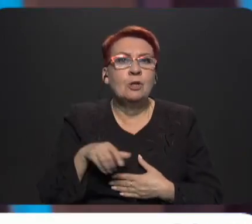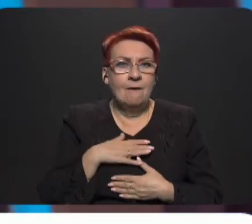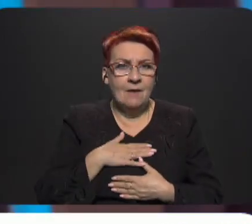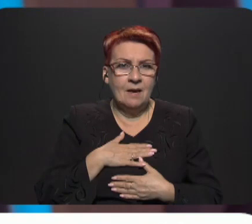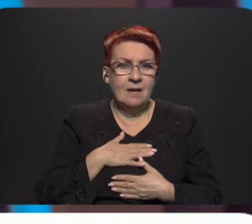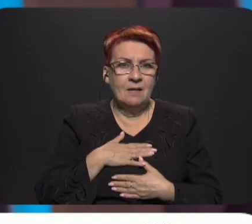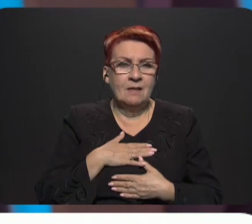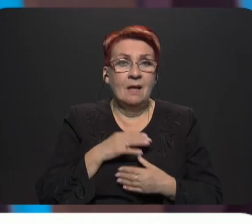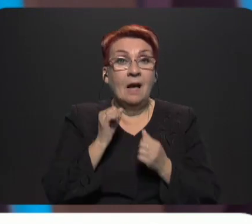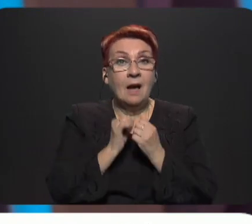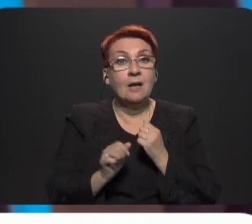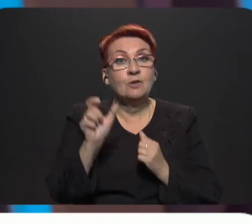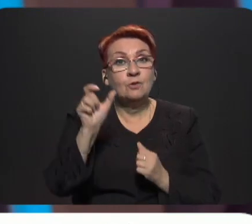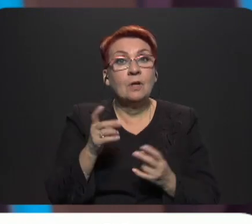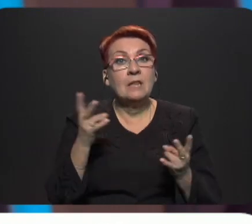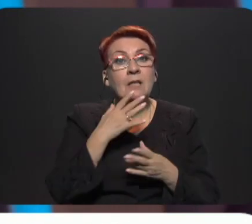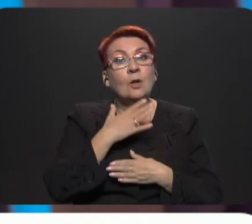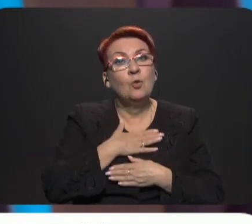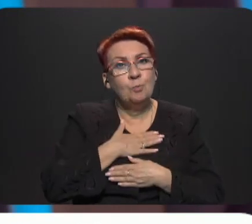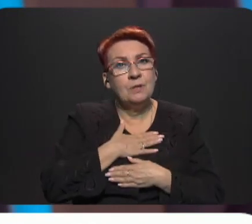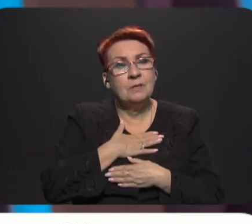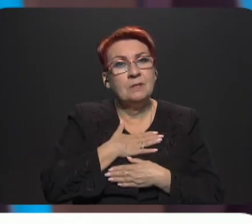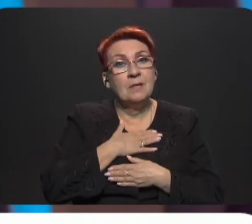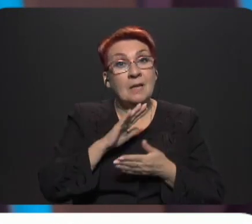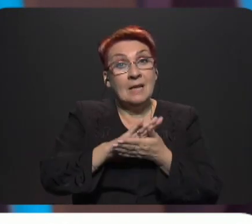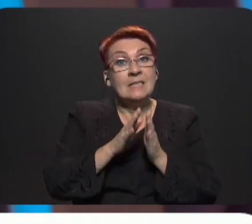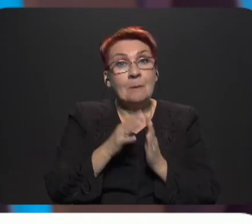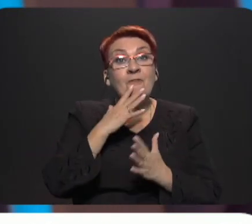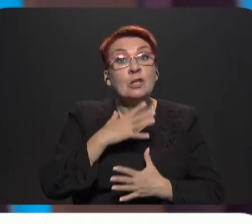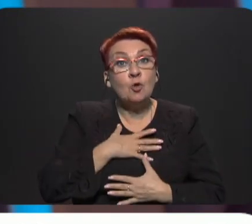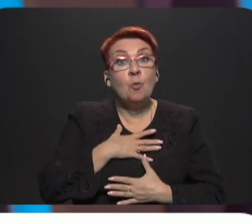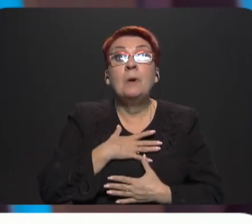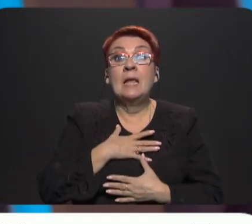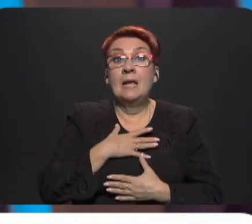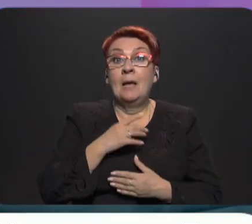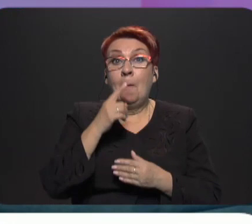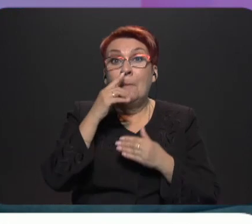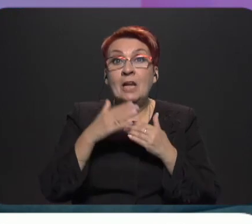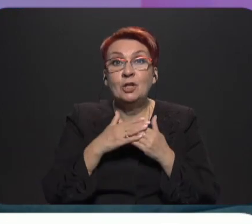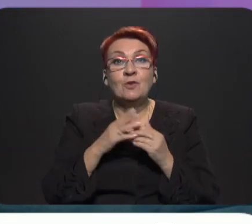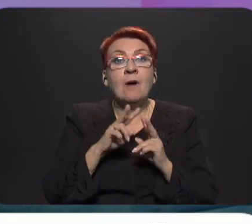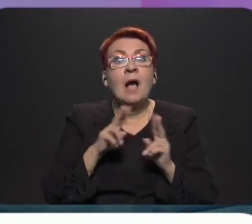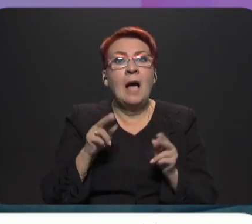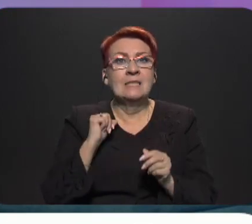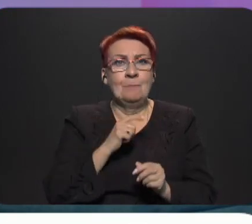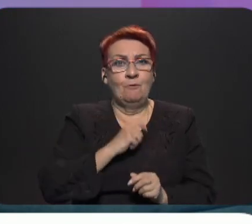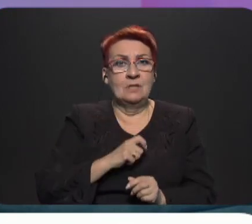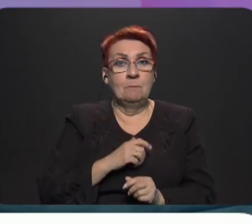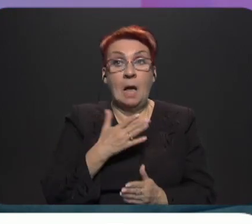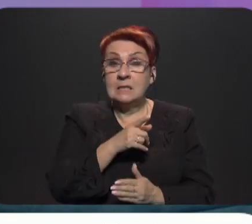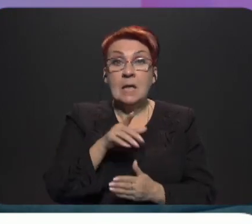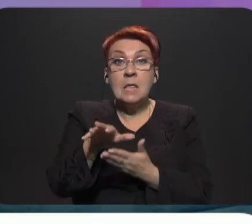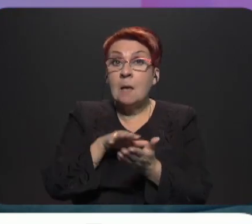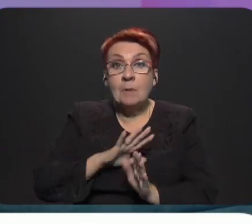что каждого человека надо любить. Ведь заповедь: возлюби ближнего, как самого себя. То есть не прощаешь, не